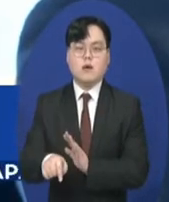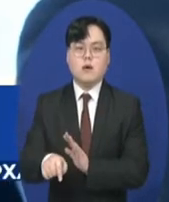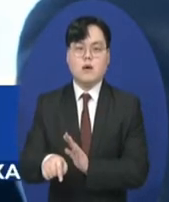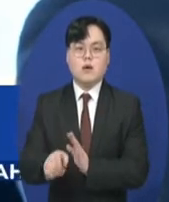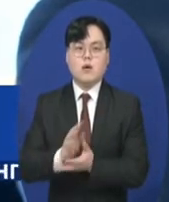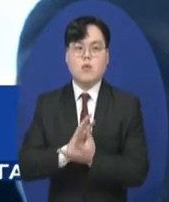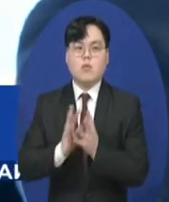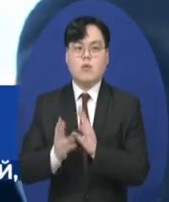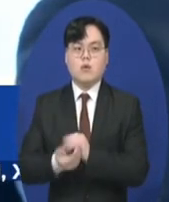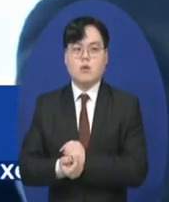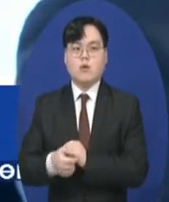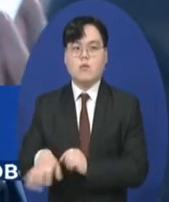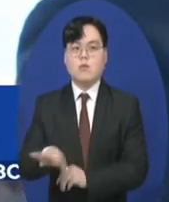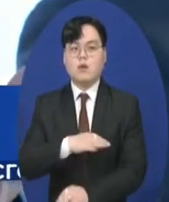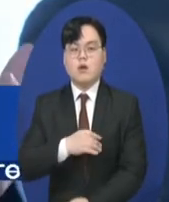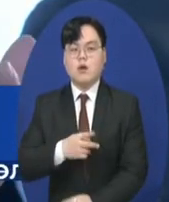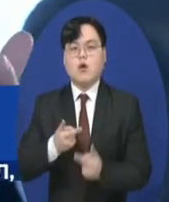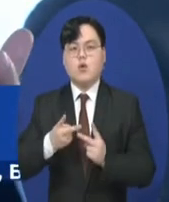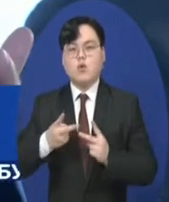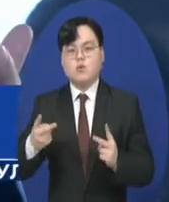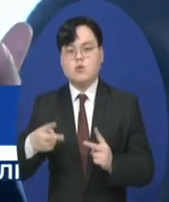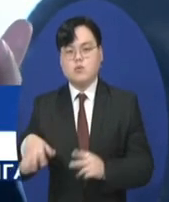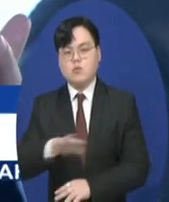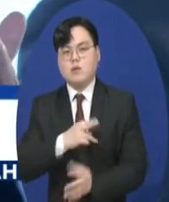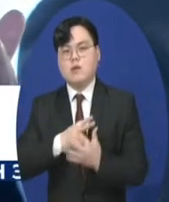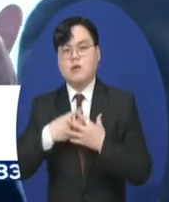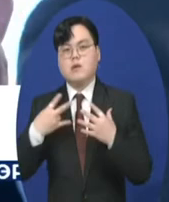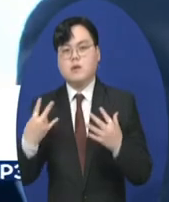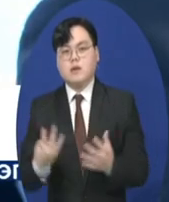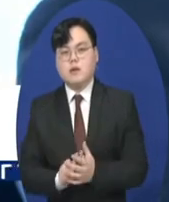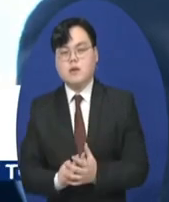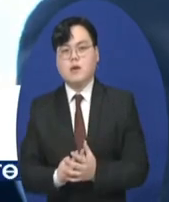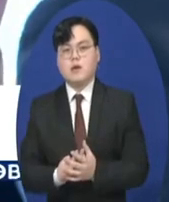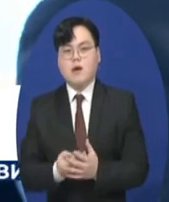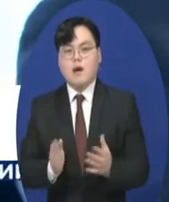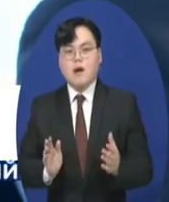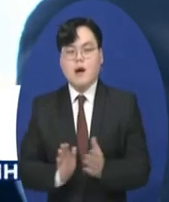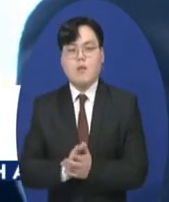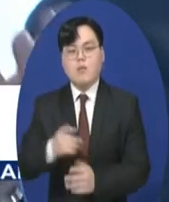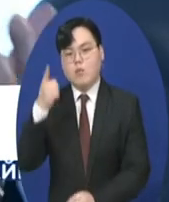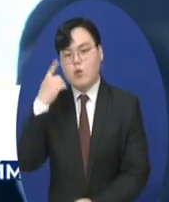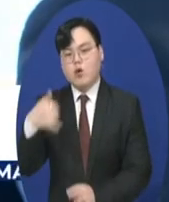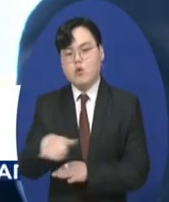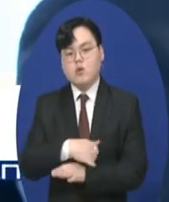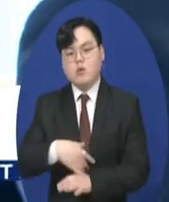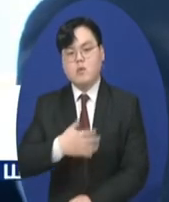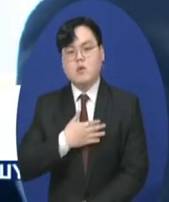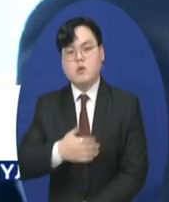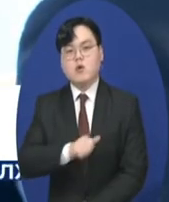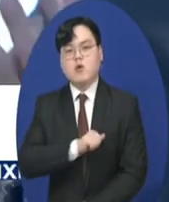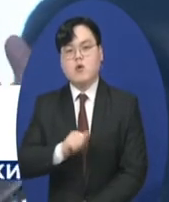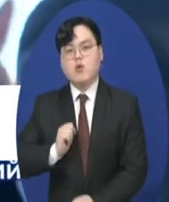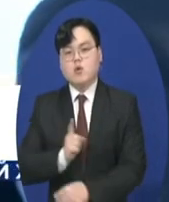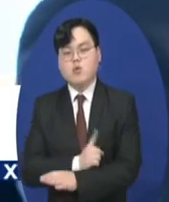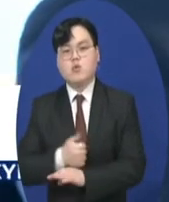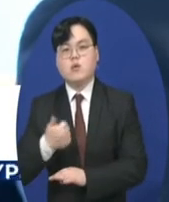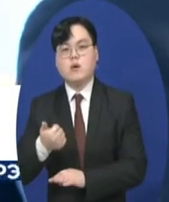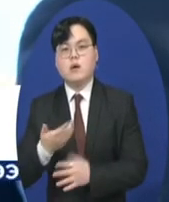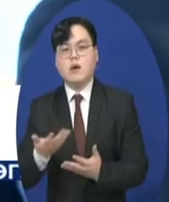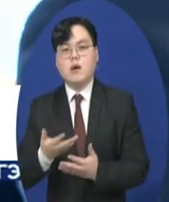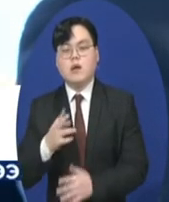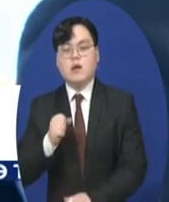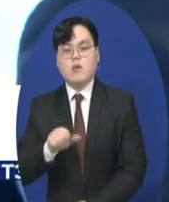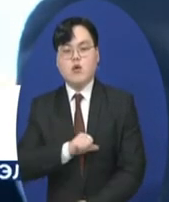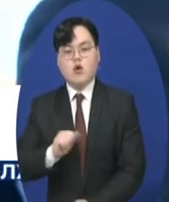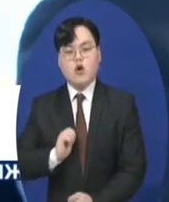Гэхдээ бид нар энэ дээр үндэсний иргэний нэгдлээ эрхэмлэж Монгол улс юугаараа давуу талтай, юугаараа сул талтай би ихэнх